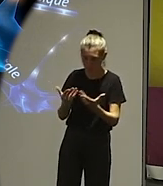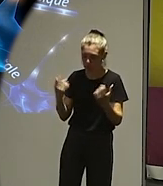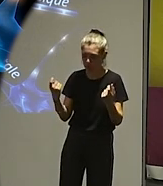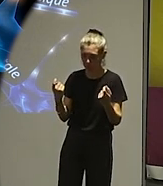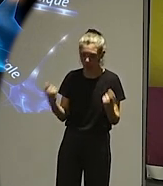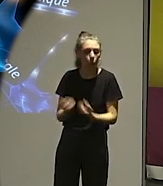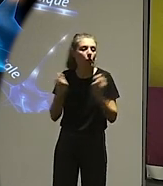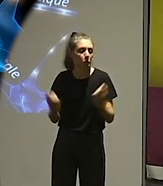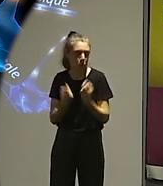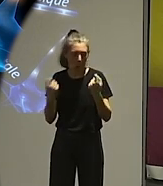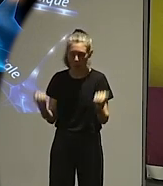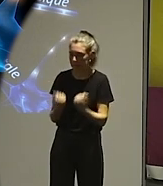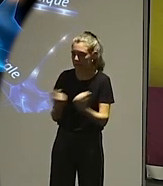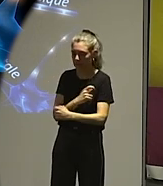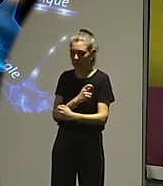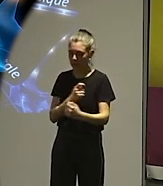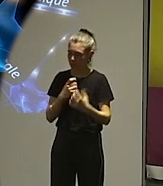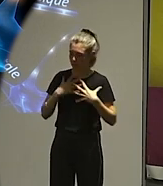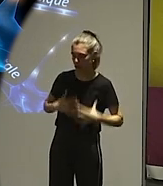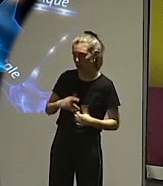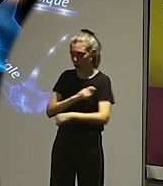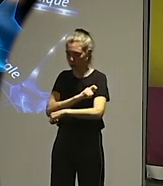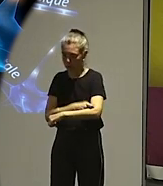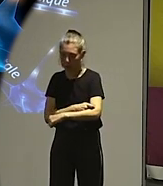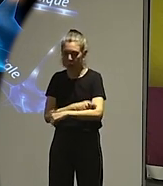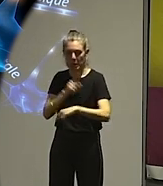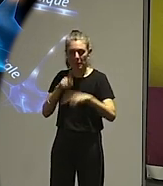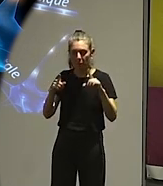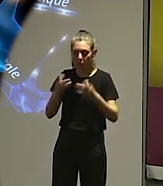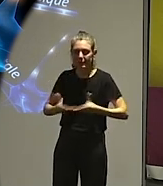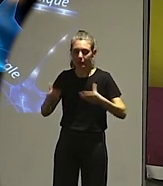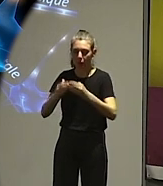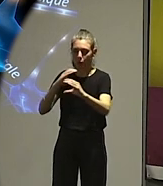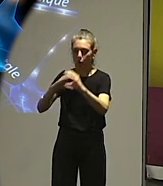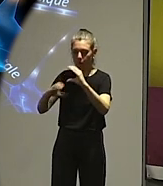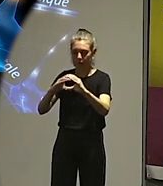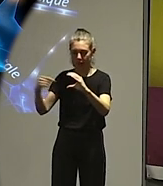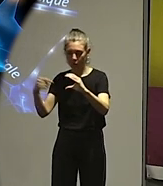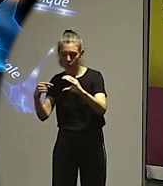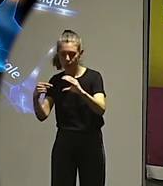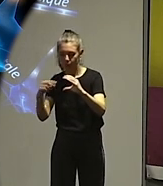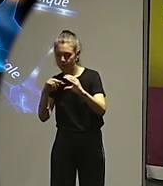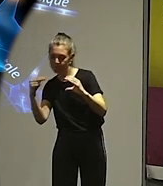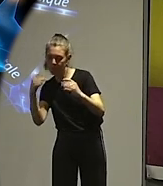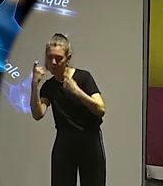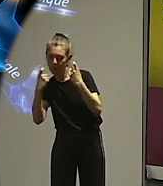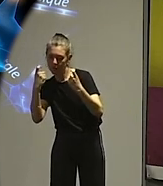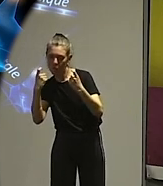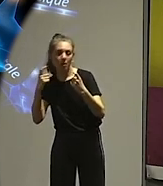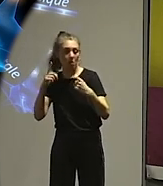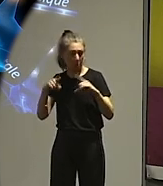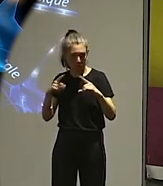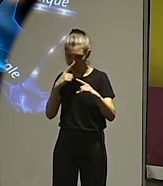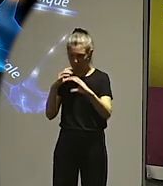communication, c'est un thème qu'on travaille des fois dans les activités physiques adaptées. Et on n'a pas besoin de y mettre de mots. Ce qui est bien, c'est qu'on peut faire, par exemple,